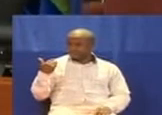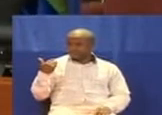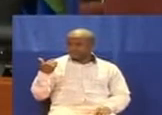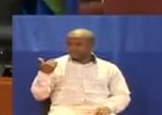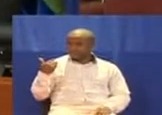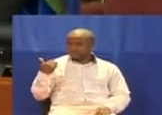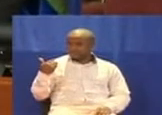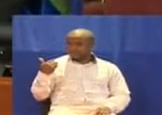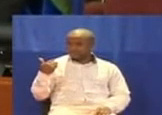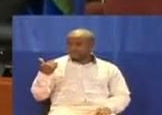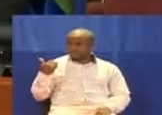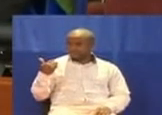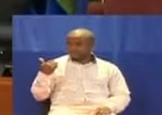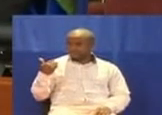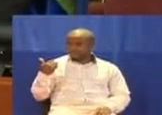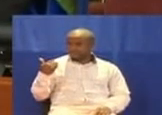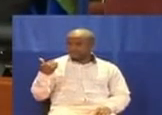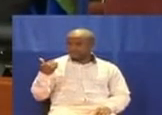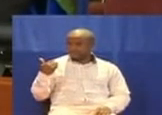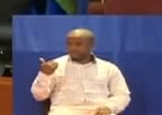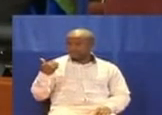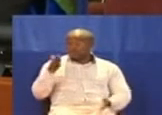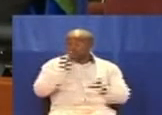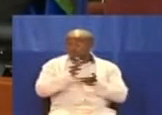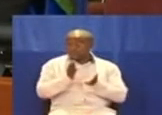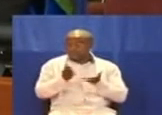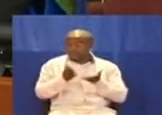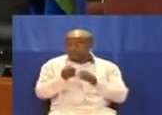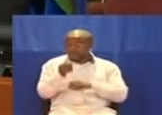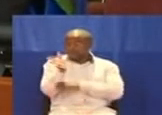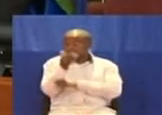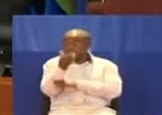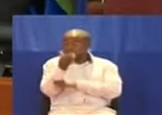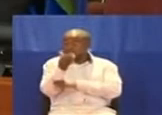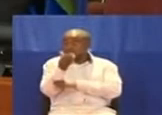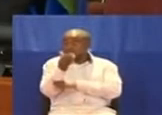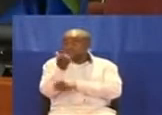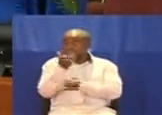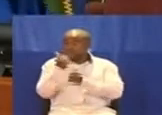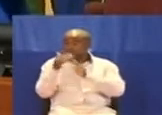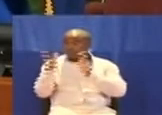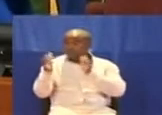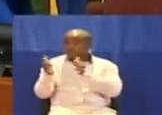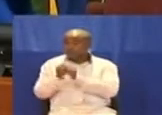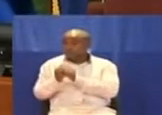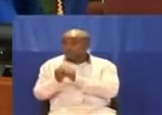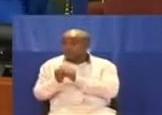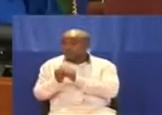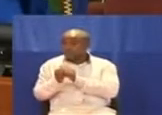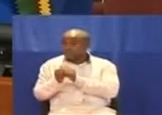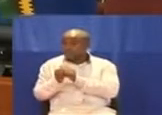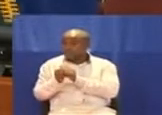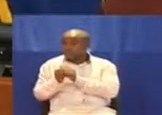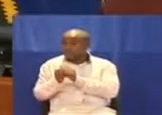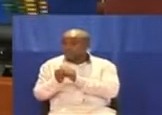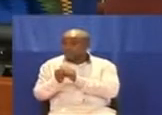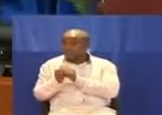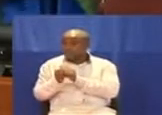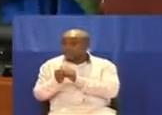ukapata ubalozi wa nyumba kumi bila hata kibuku kidogo, angalau watu wakapata